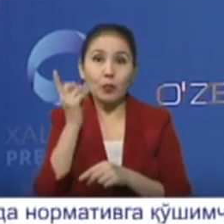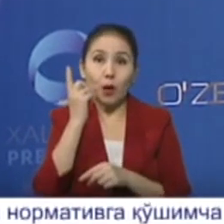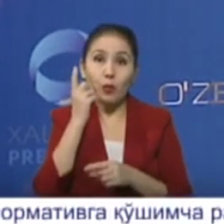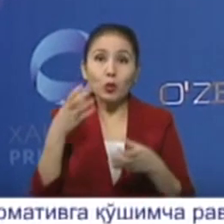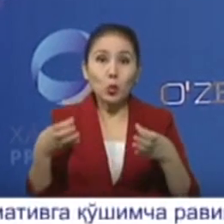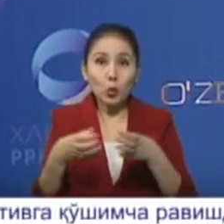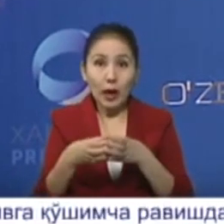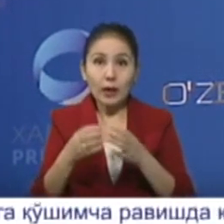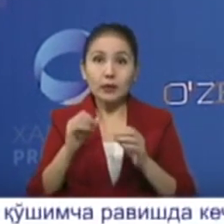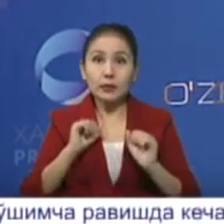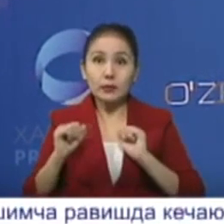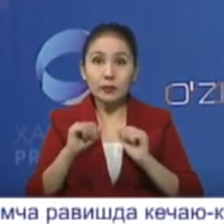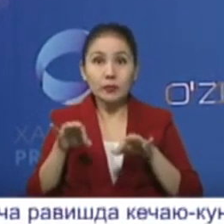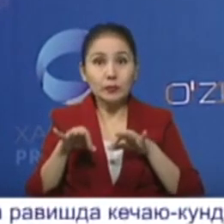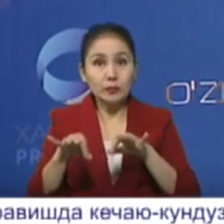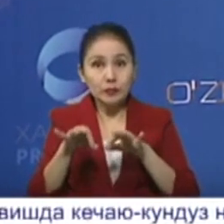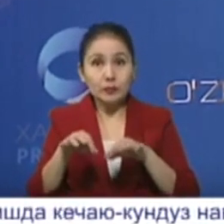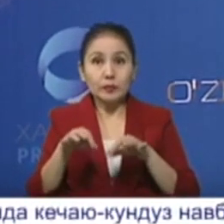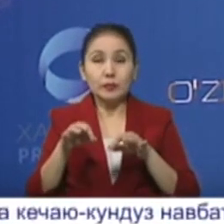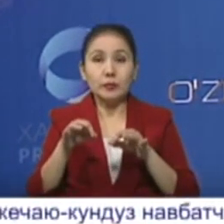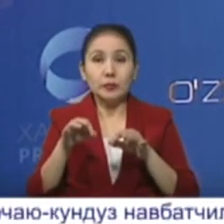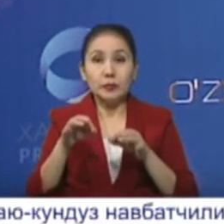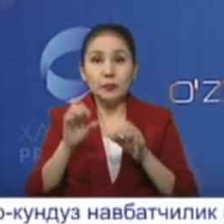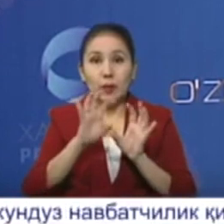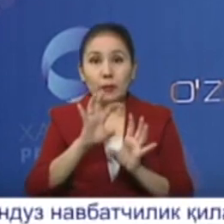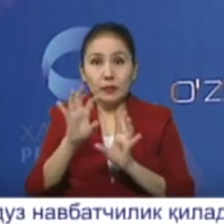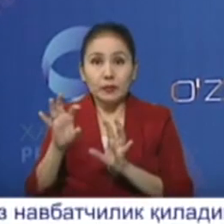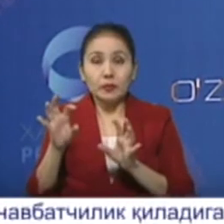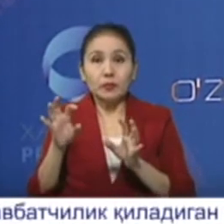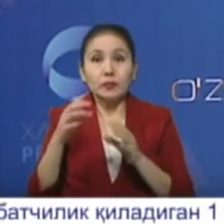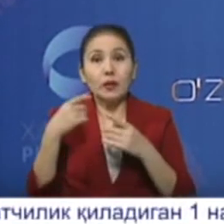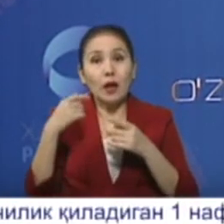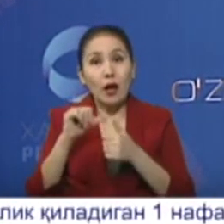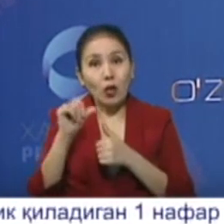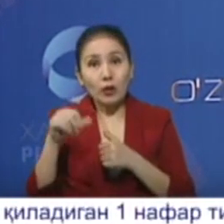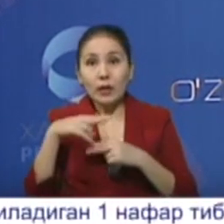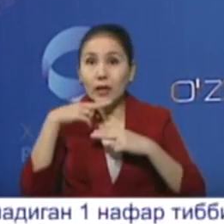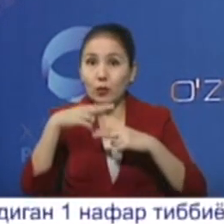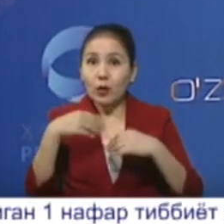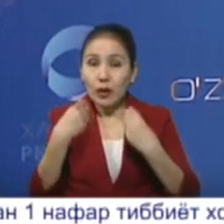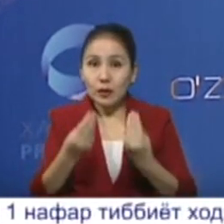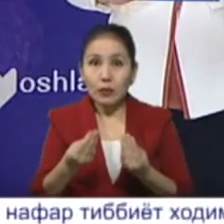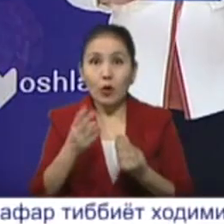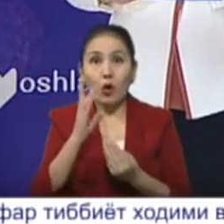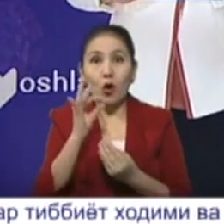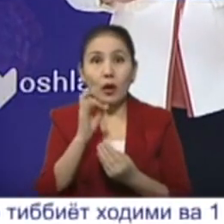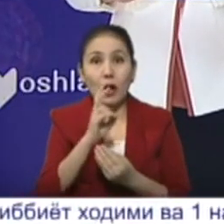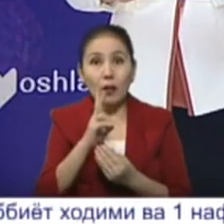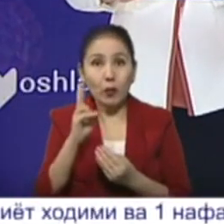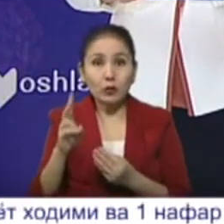guruhlarni zarur anjom va transport vositalari bilan ta'minlashga esa alohida e'tibor qaratilmoqda.